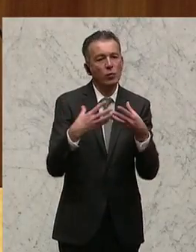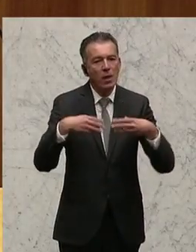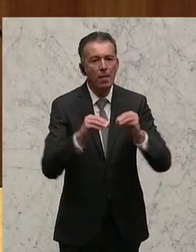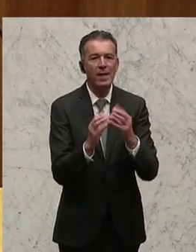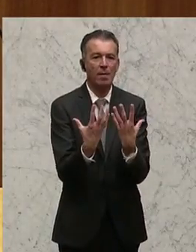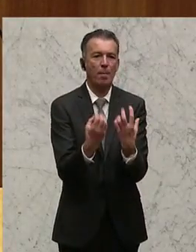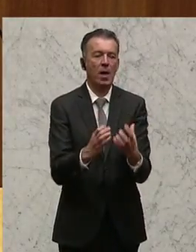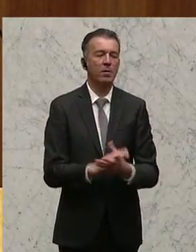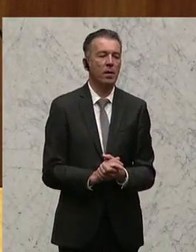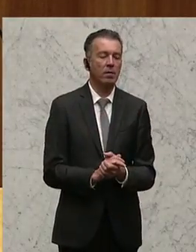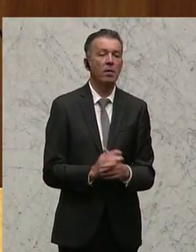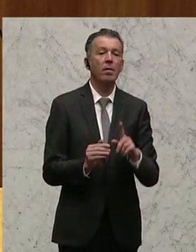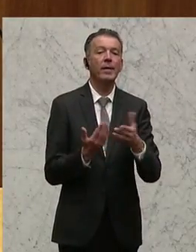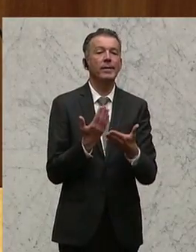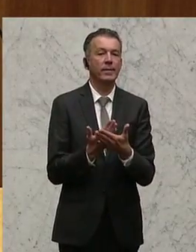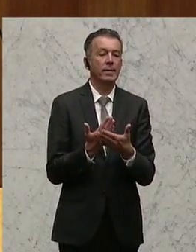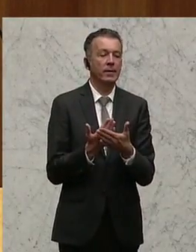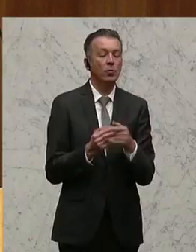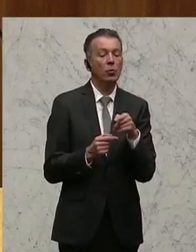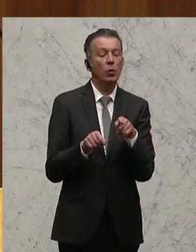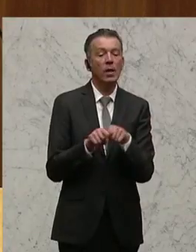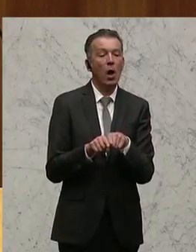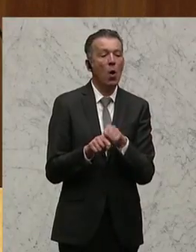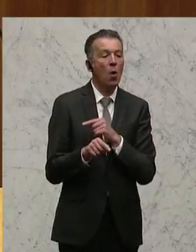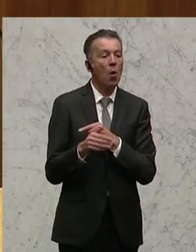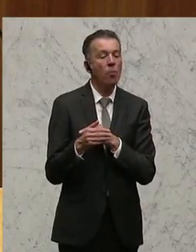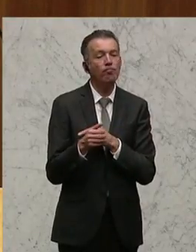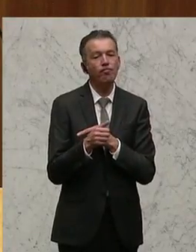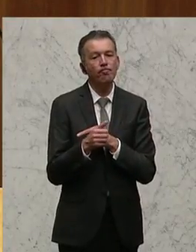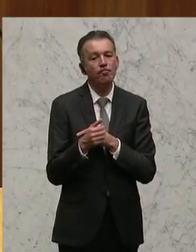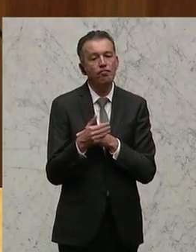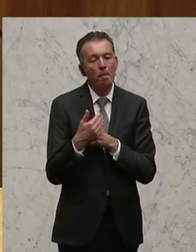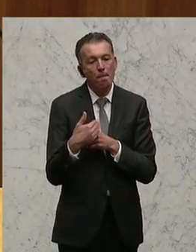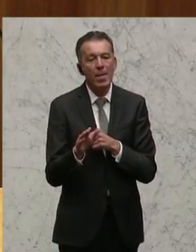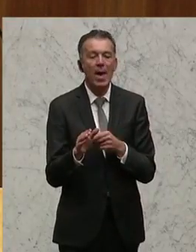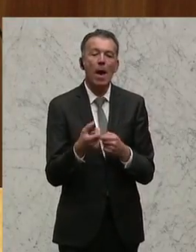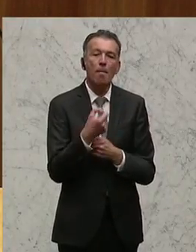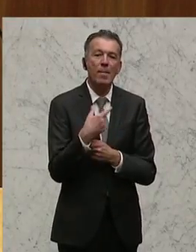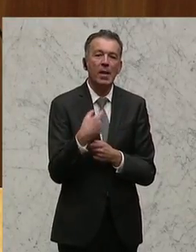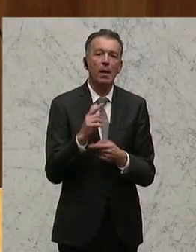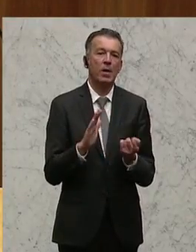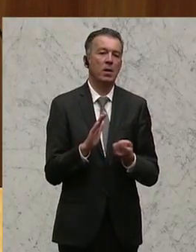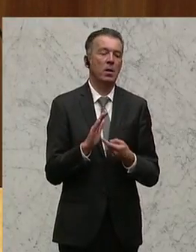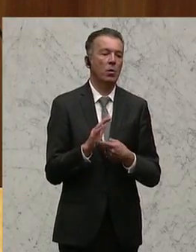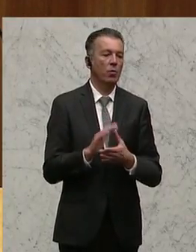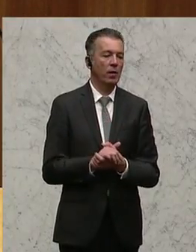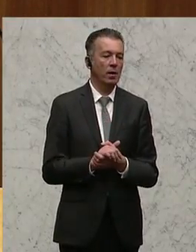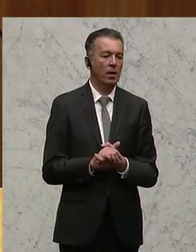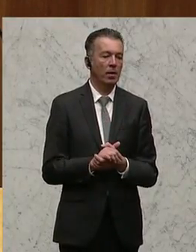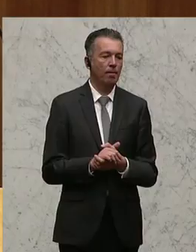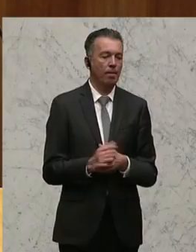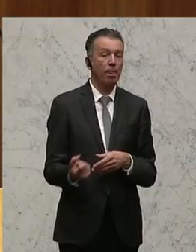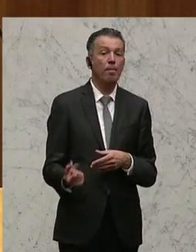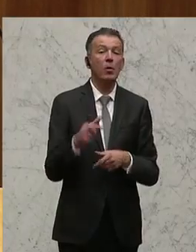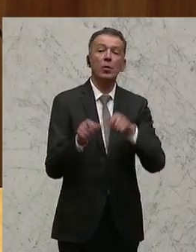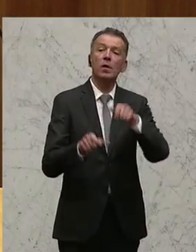und das wird bewirken, dass dort auch mehrere Medikamente benötigt werden. Es ist so, dass